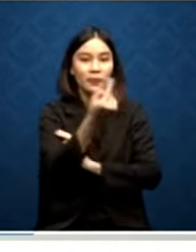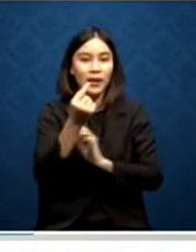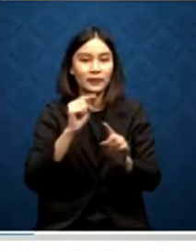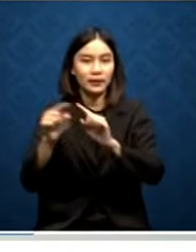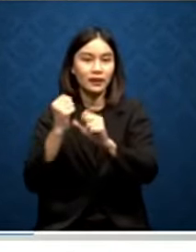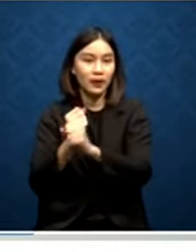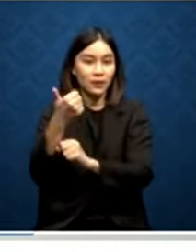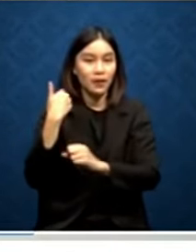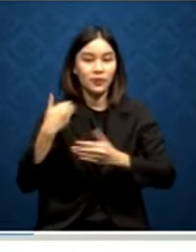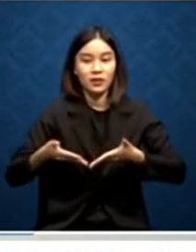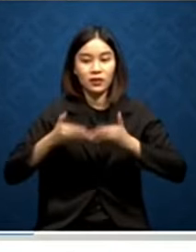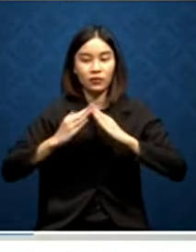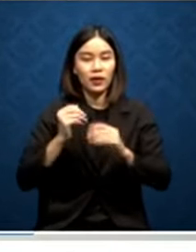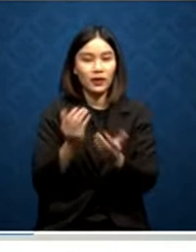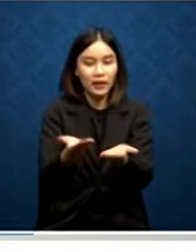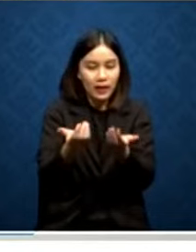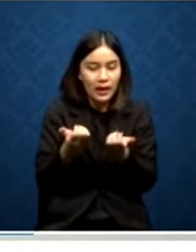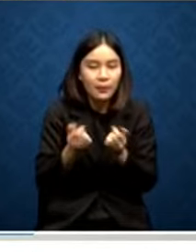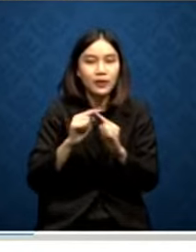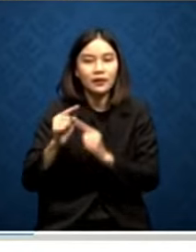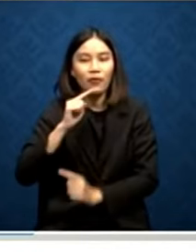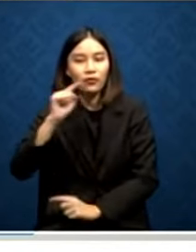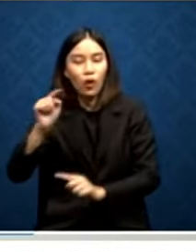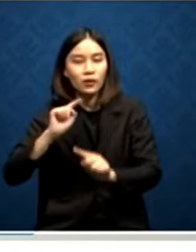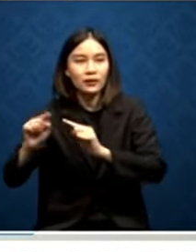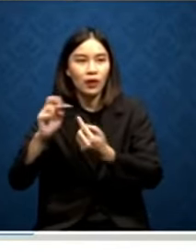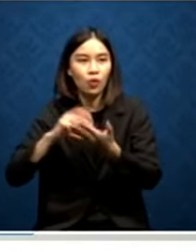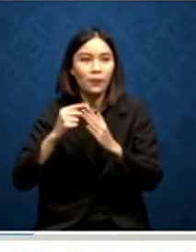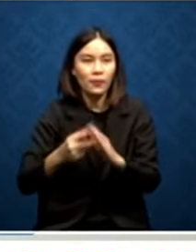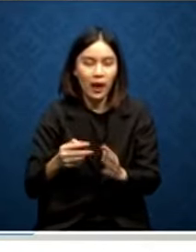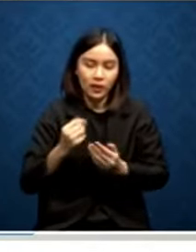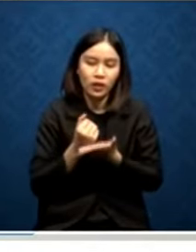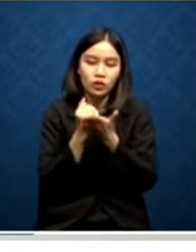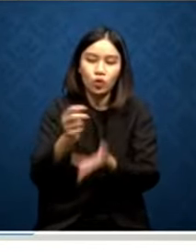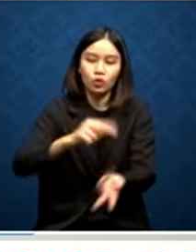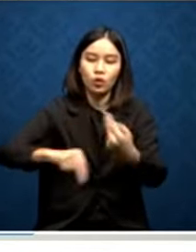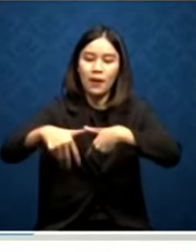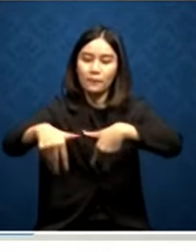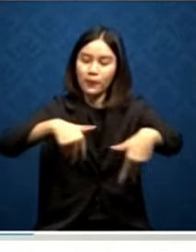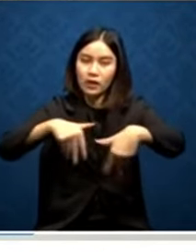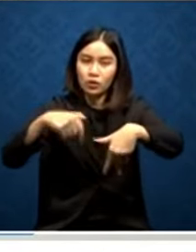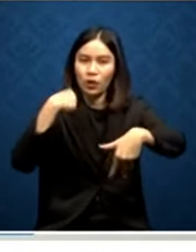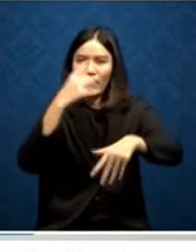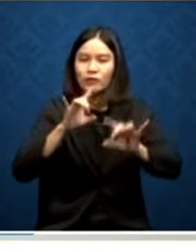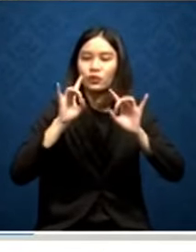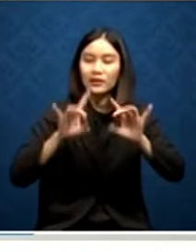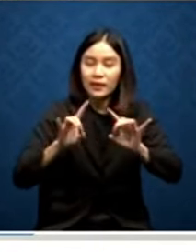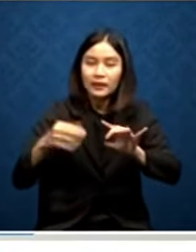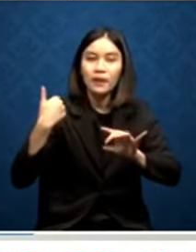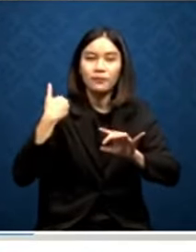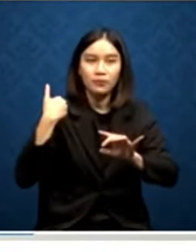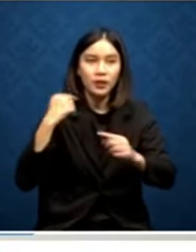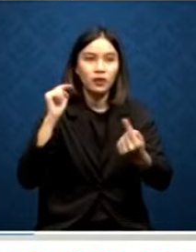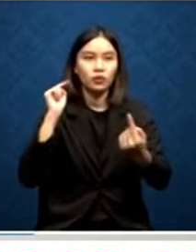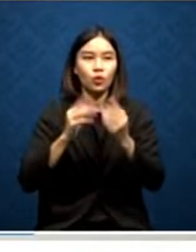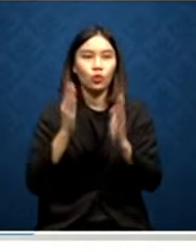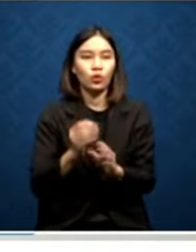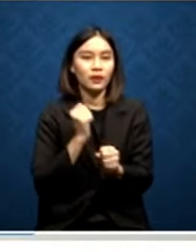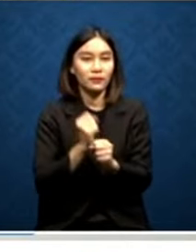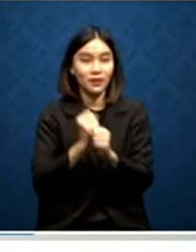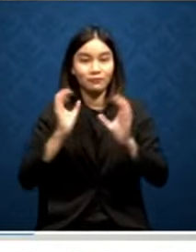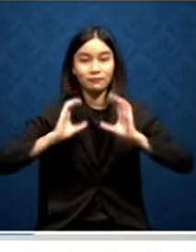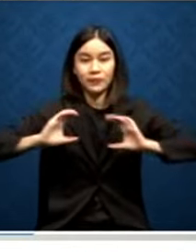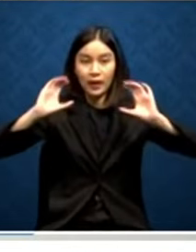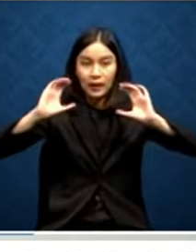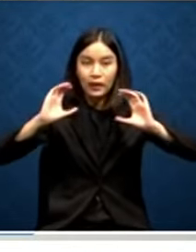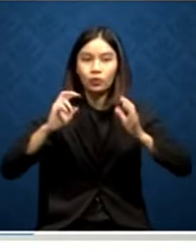ราจะจัดตั้งหน่วยรับเรื่องราวร้องทุกข์ให้เป็นที่พึ่งพาของประชาชนที่ถูกกลั่นแกล้งรังแกจากเจ้าหน้าที่รัฐ